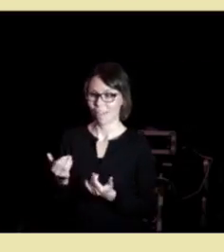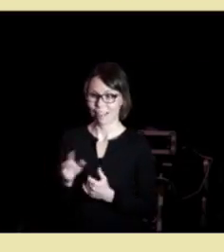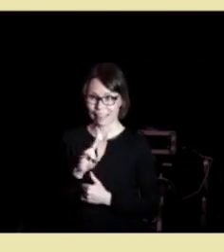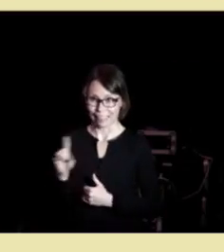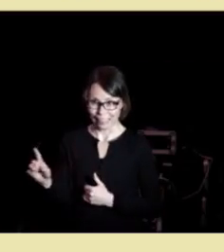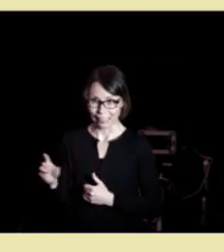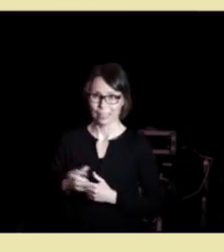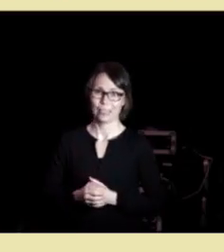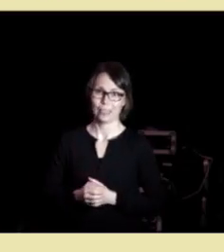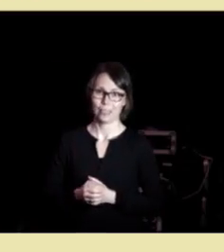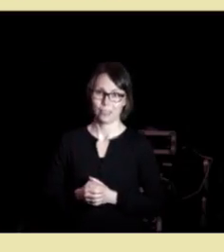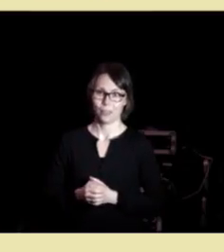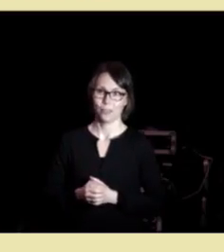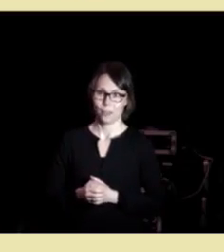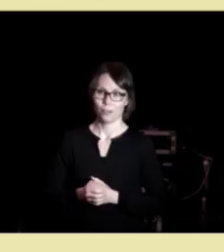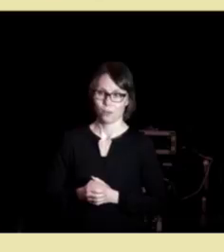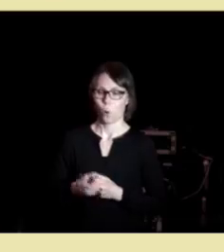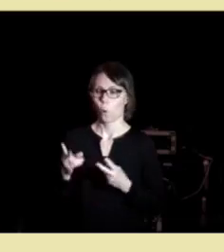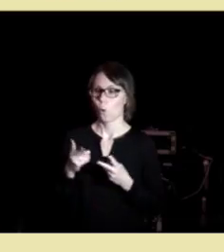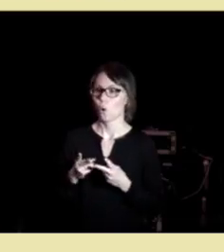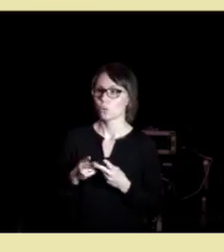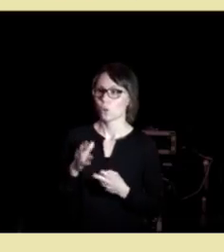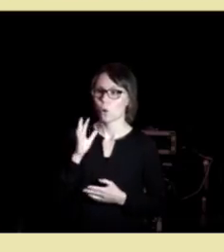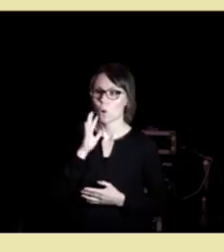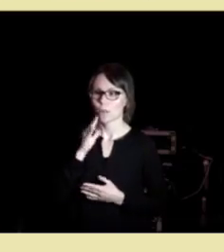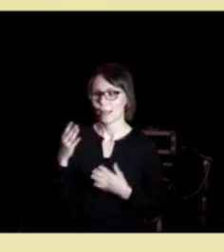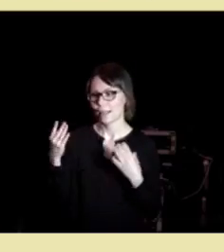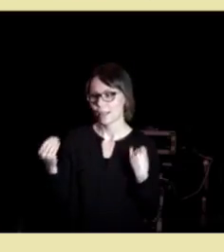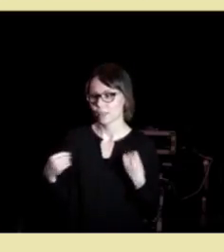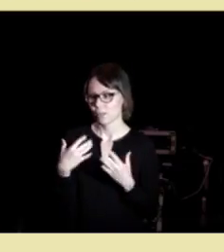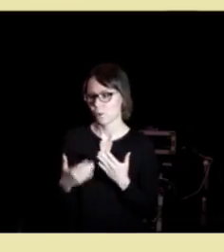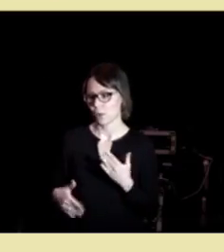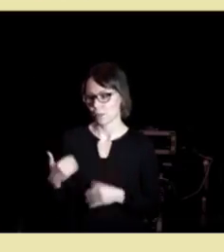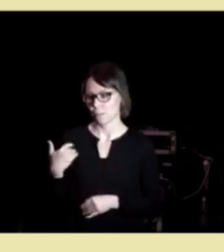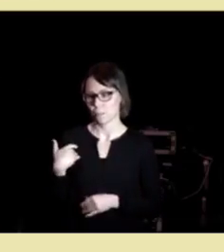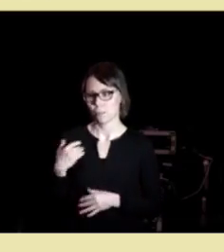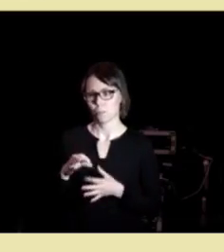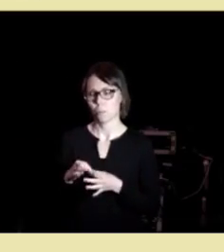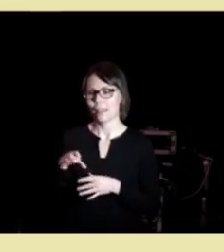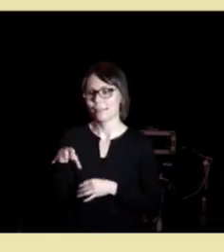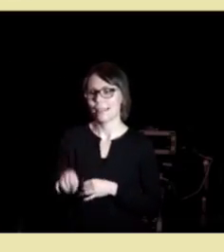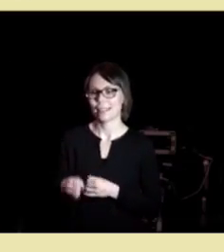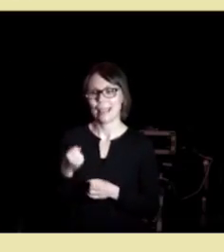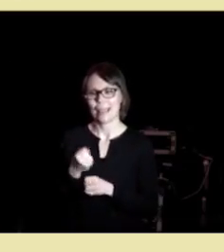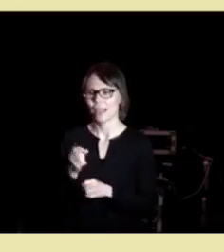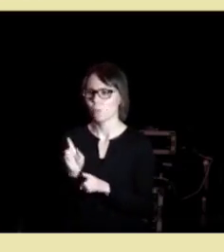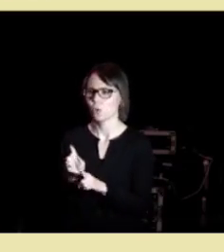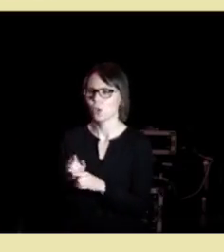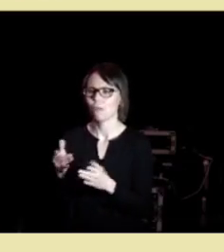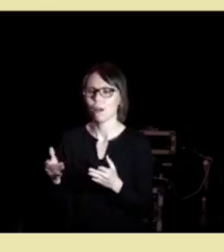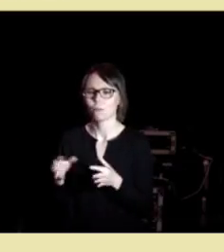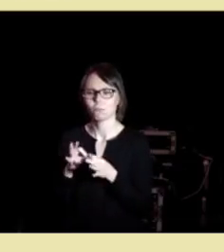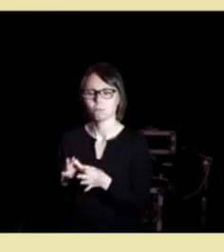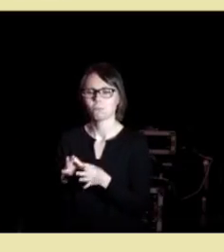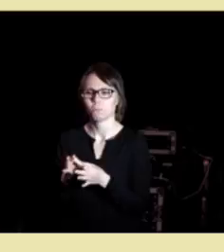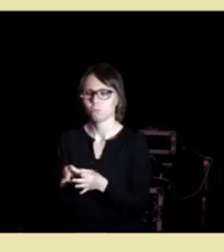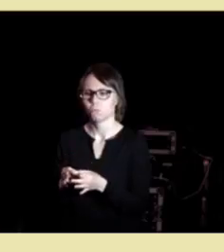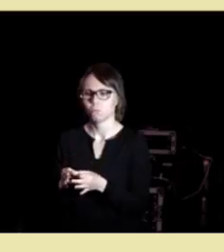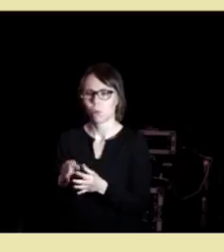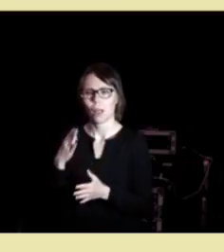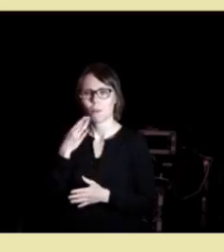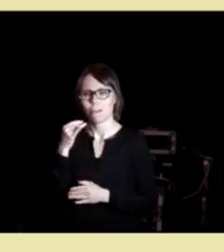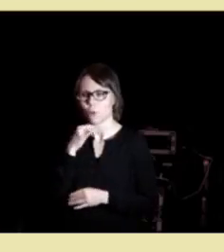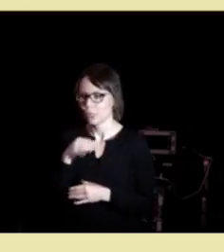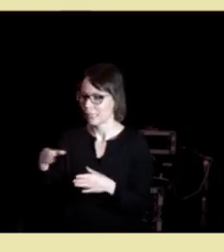ventetider. Og vi har også hørt det nederlandske foredraget om hva tilgjengelighet egentlig betyr for